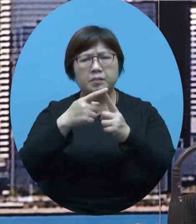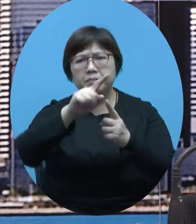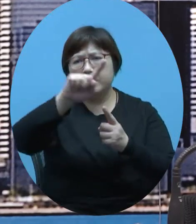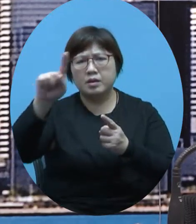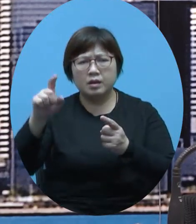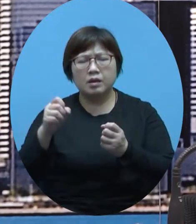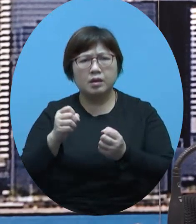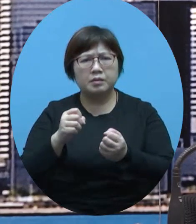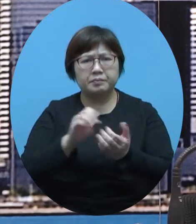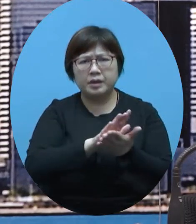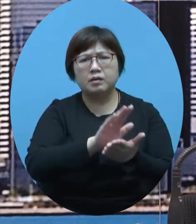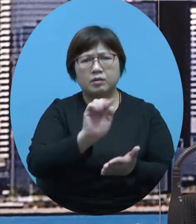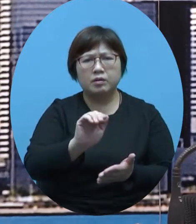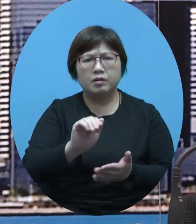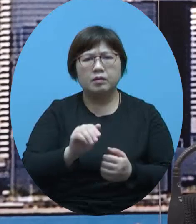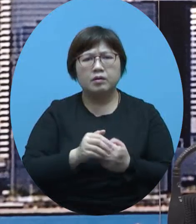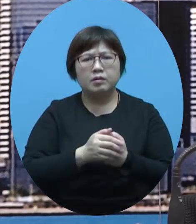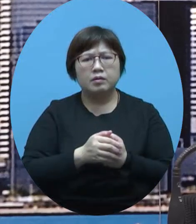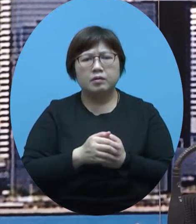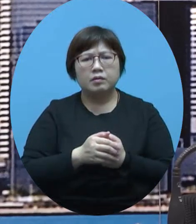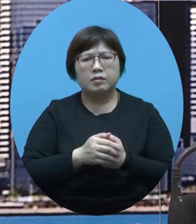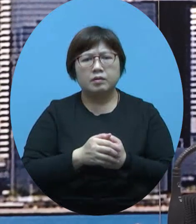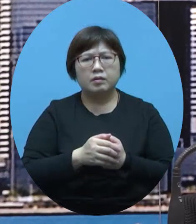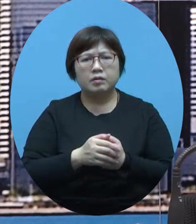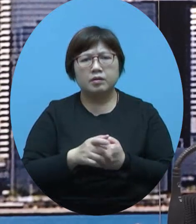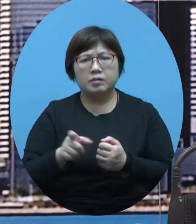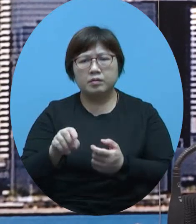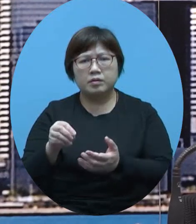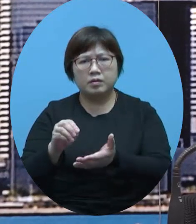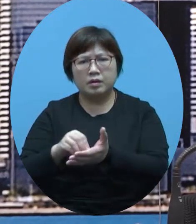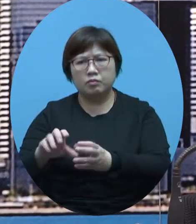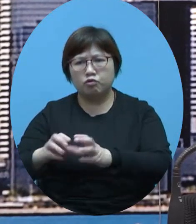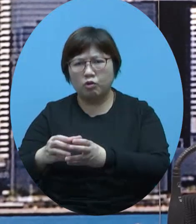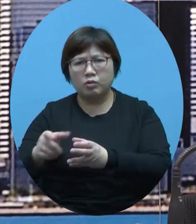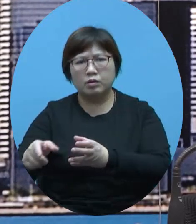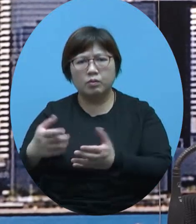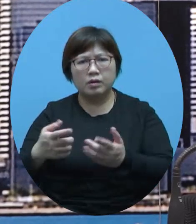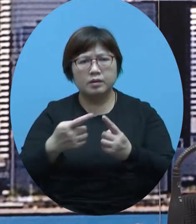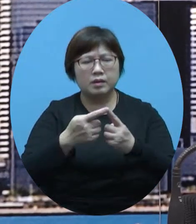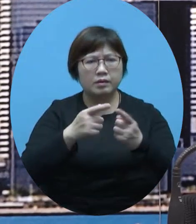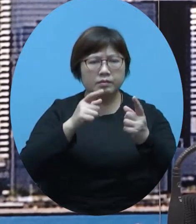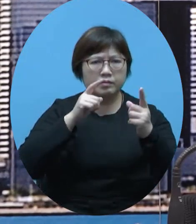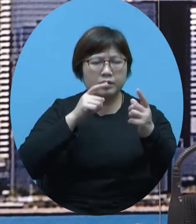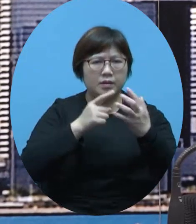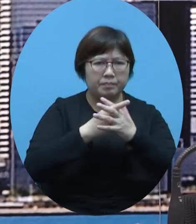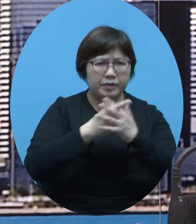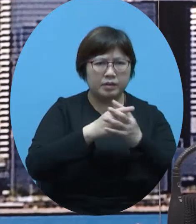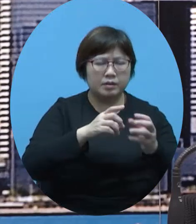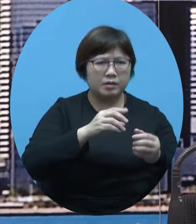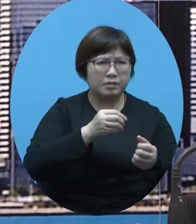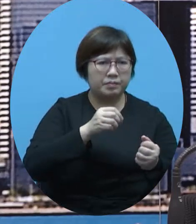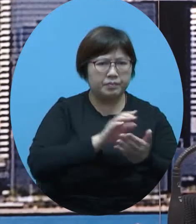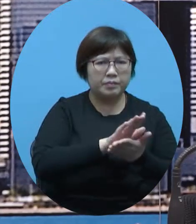影響嚇，即係唔係單係即係某一啲特定嘅族群啦，或者人口特徵嘅人啦嚇。咁所以咧